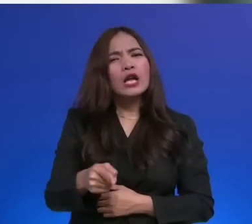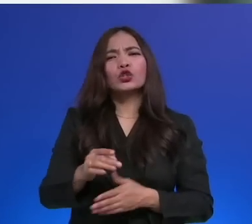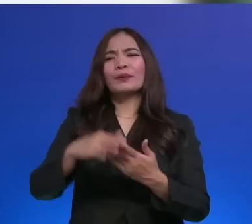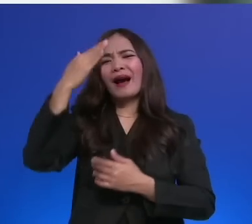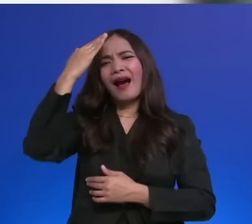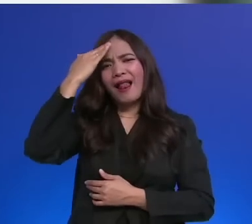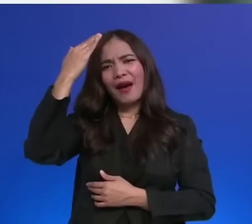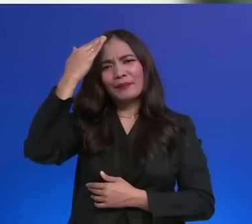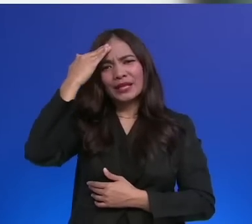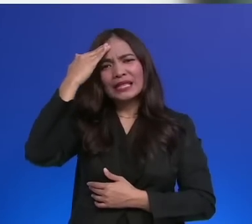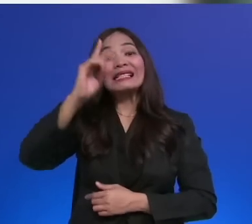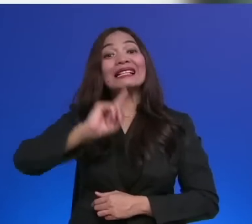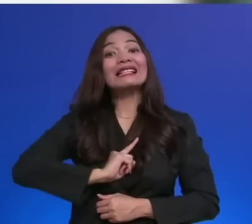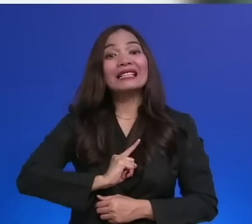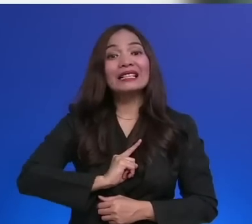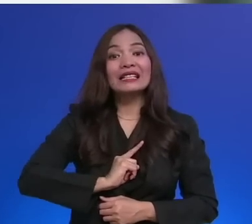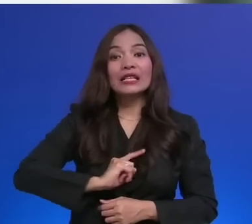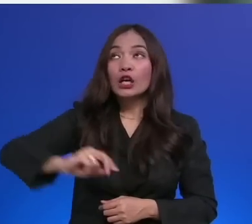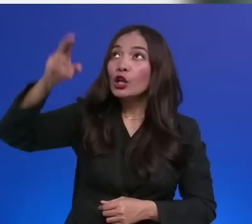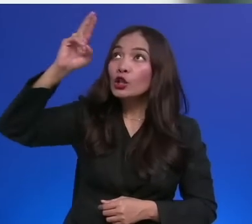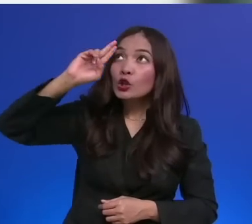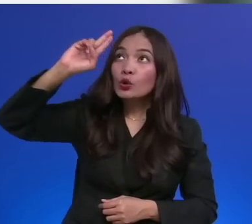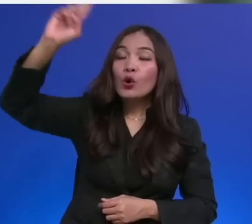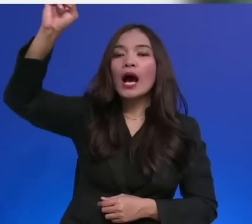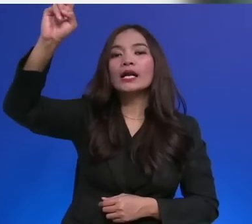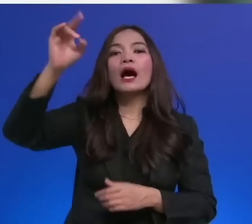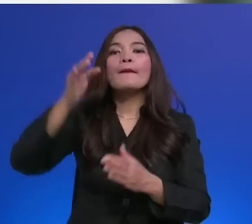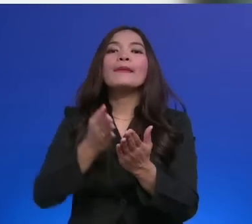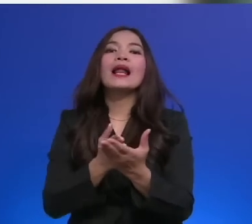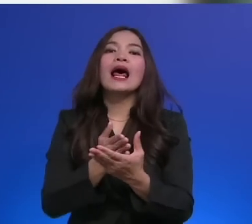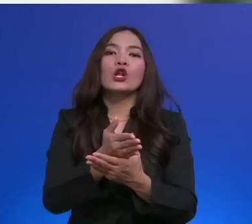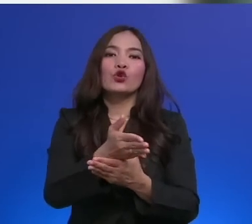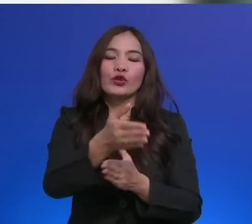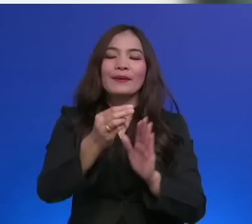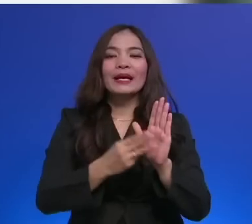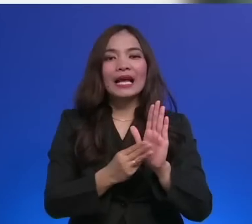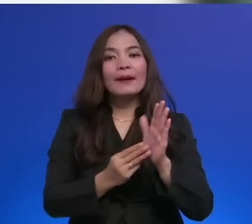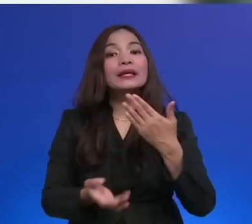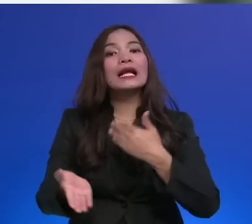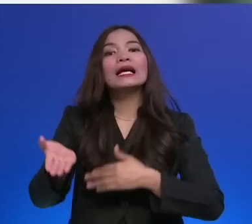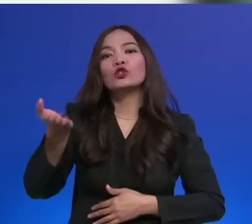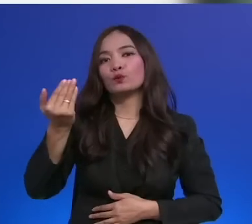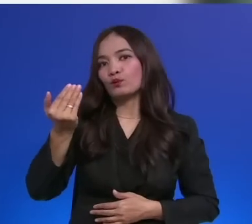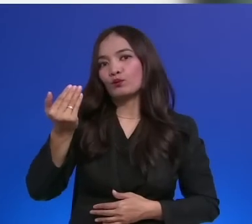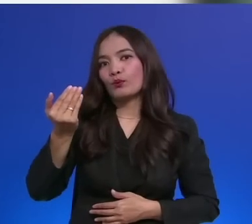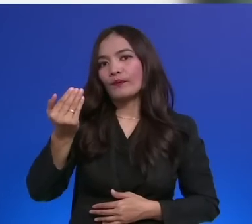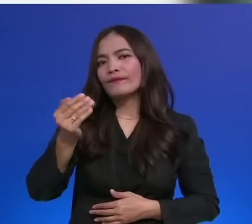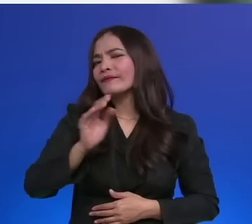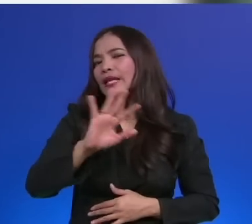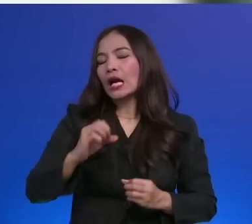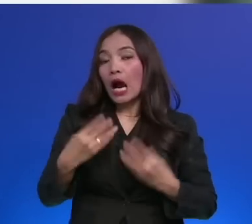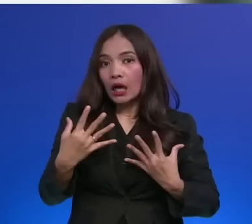mengalami Tuhan di dalam persoalan-persoalan hidup yang dihadapi. Jadi jangan heran